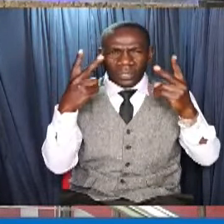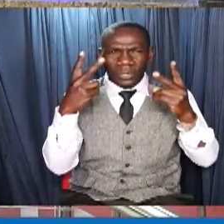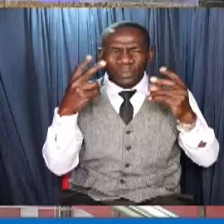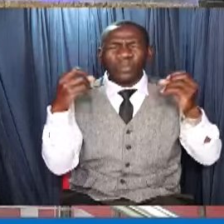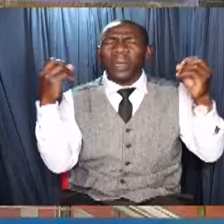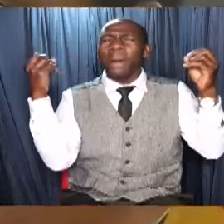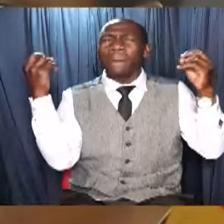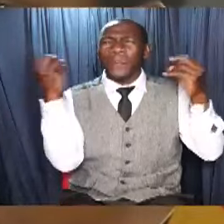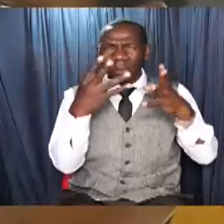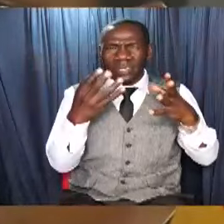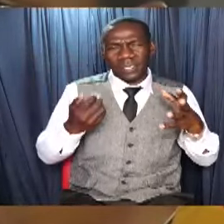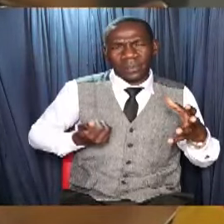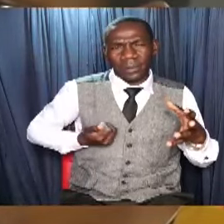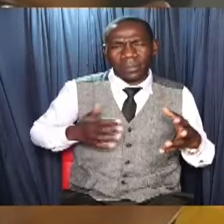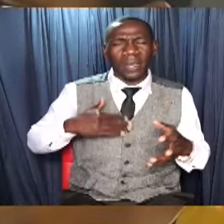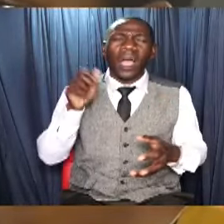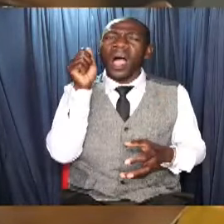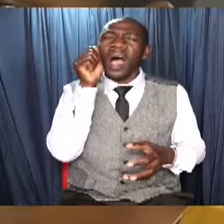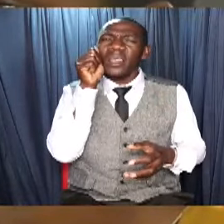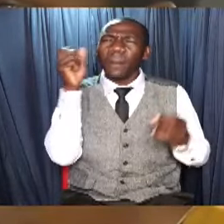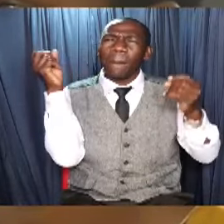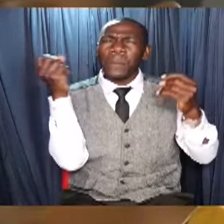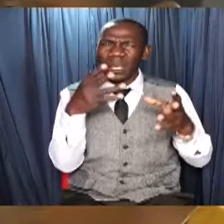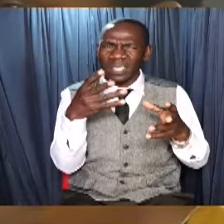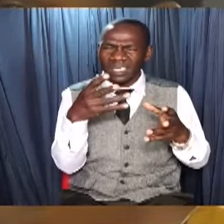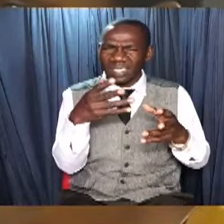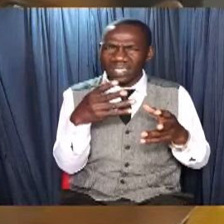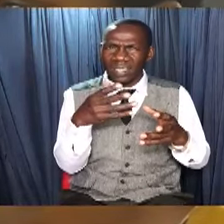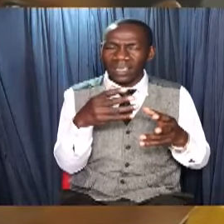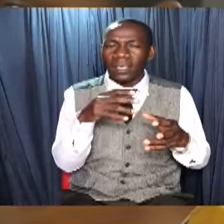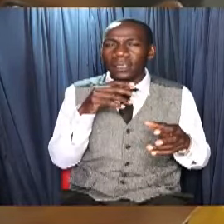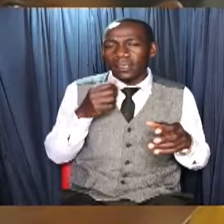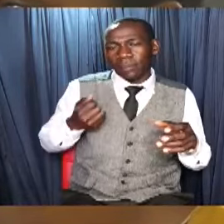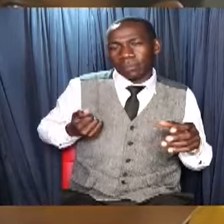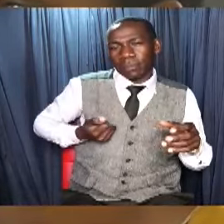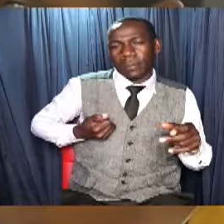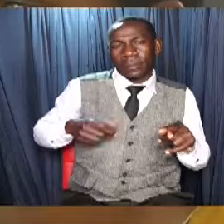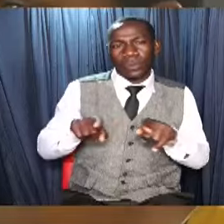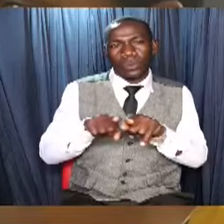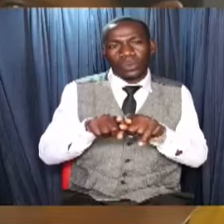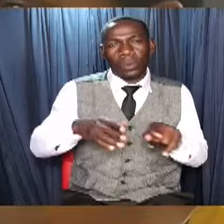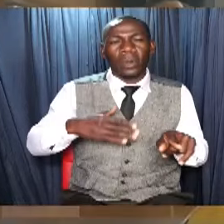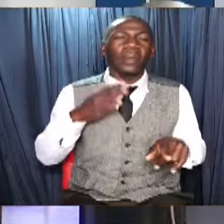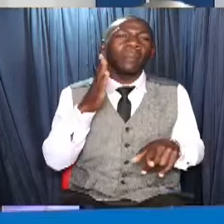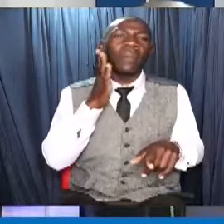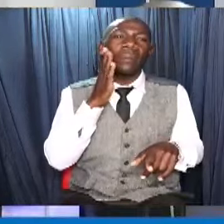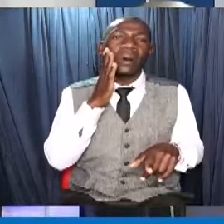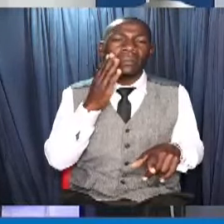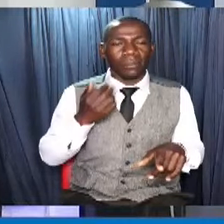shangazi yangu namjua kabisa. So I saw my auntie, a very blonde lady. Dada yake mama. My mother's baba sister. Baba alikuwa na wake wawili.